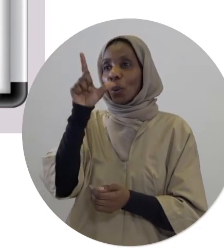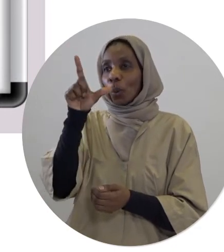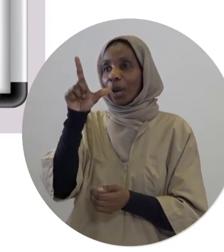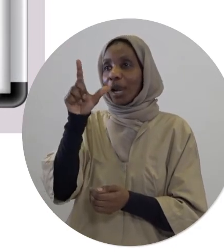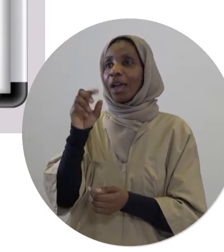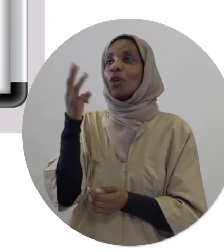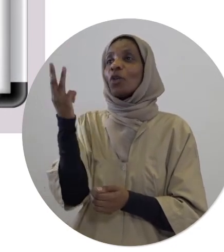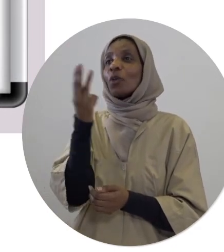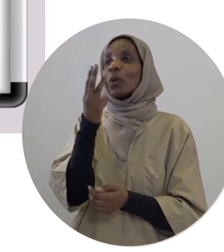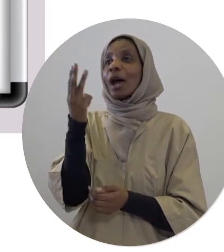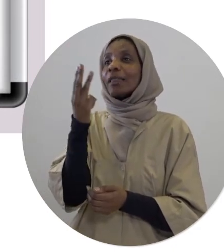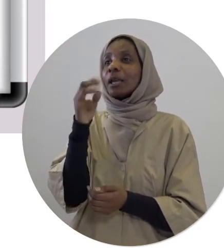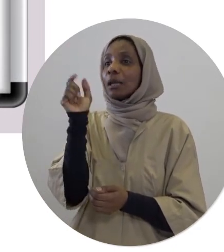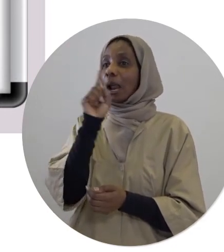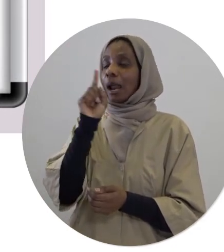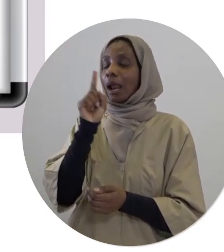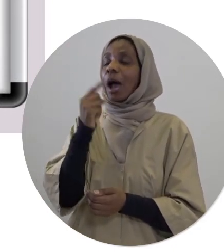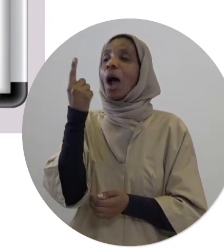كحول البروبيل الأولي.